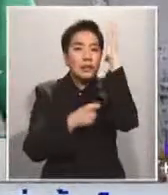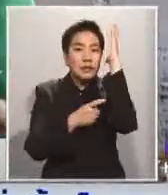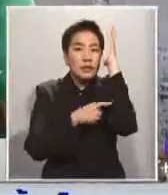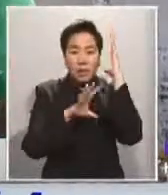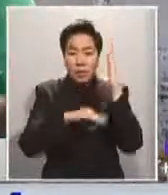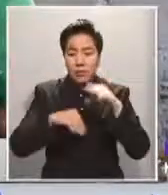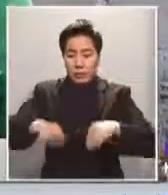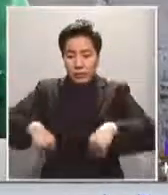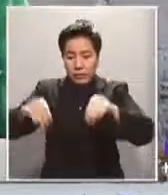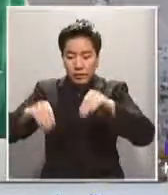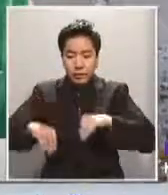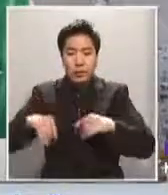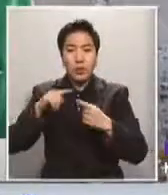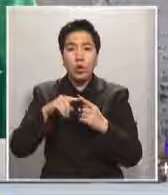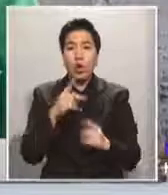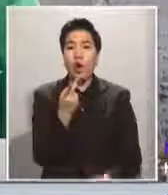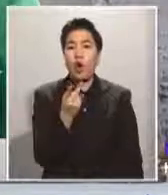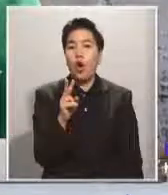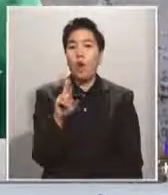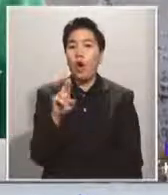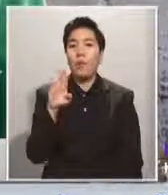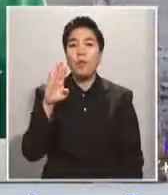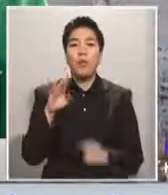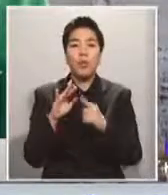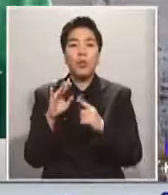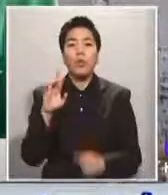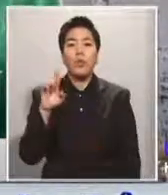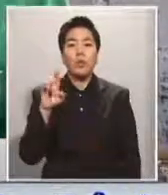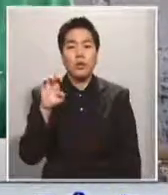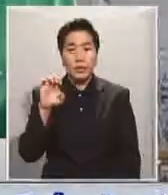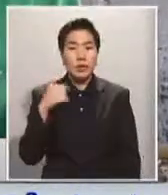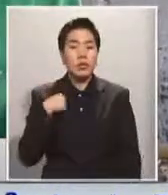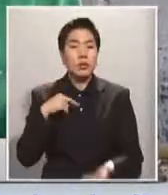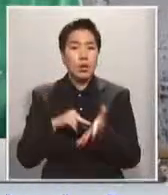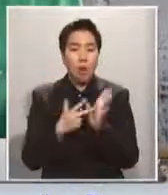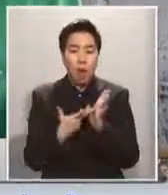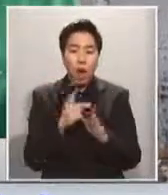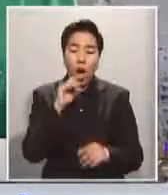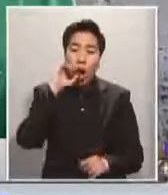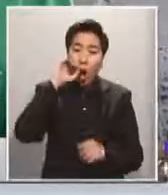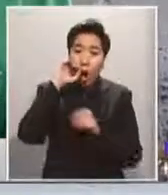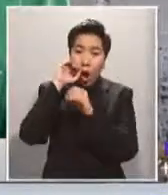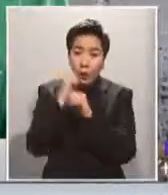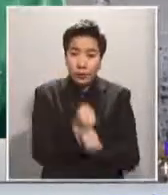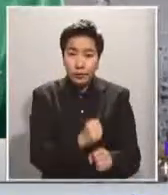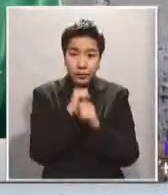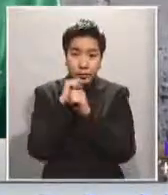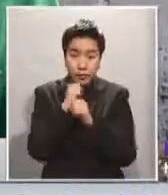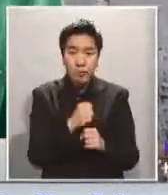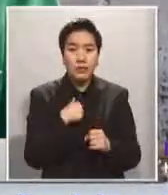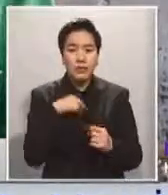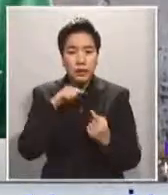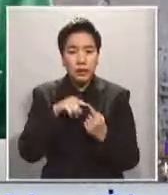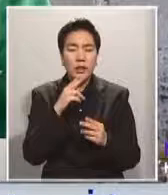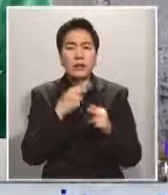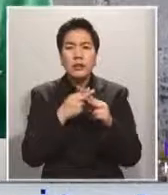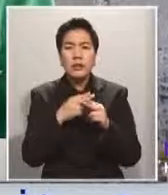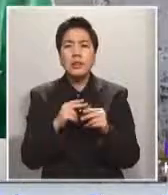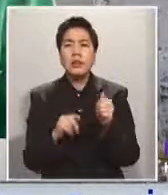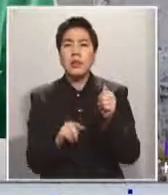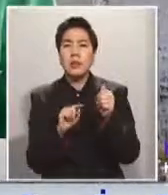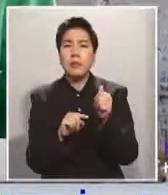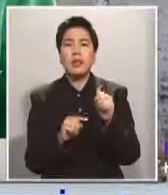อยู่ที่แถวคอนบุรีแล้วก็รวบรวม อ้อยในที่ด่างขุนทดซึ่งกิจกรรมการเกษตรเห